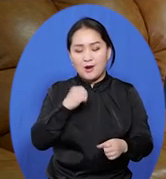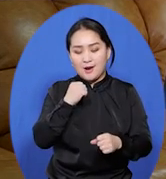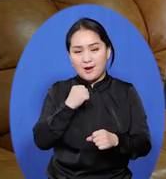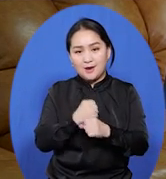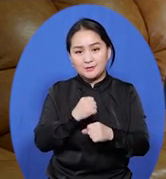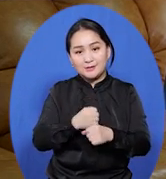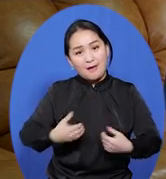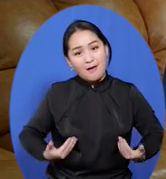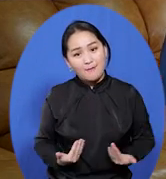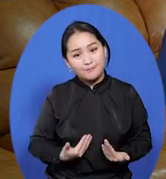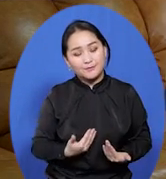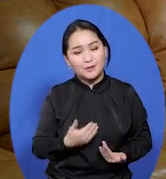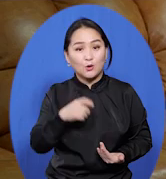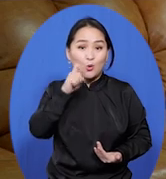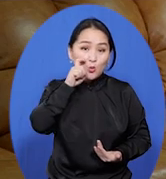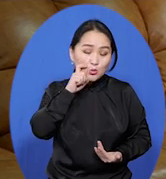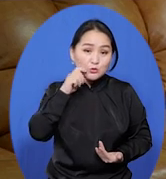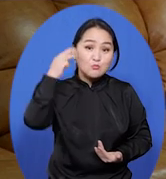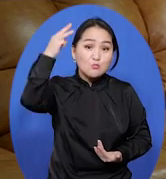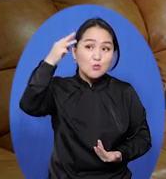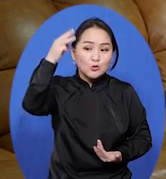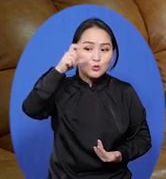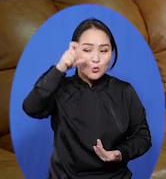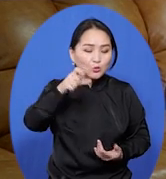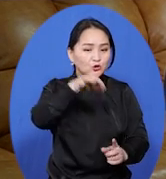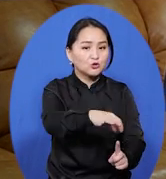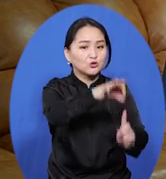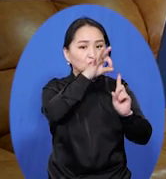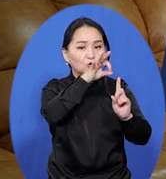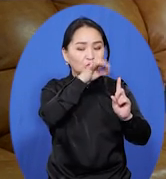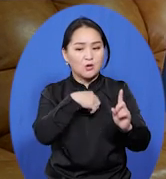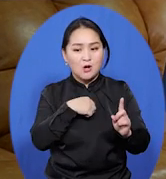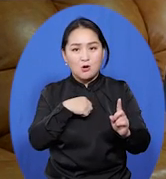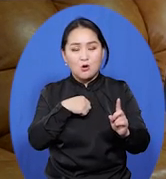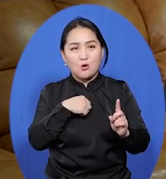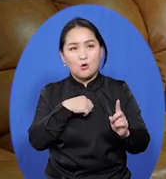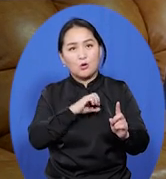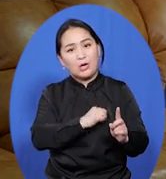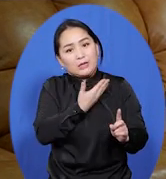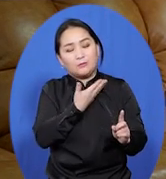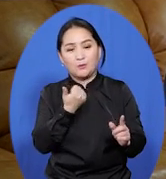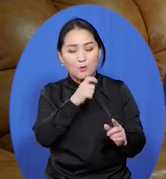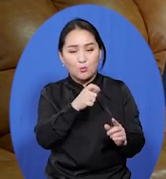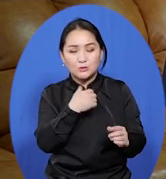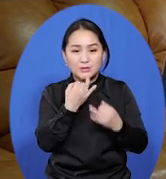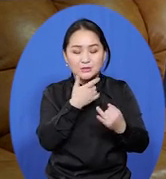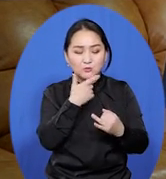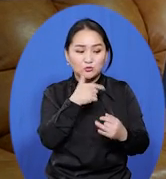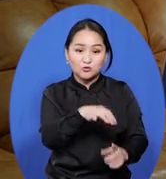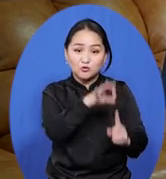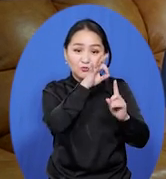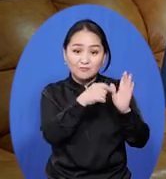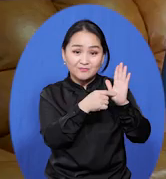хүсэл эрмэлзэлтэй сонирхолтой дээш яхад тэмүүлэлтэй усуудыг сонгож авъя. Тэмүүлэлгүй усууд бол юу ч хэрэггүй шүү дээ. Тэр айлуудаас